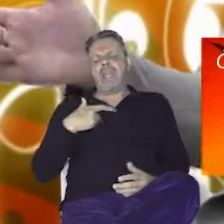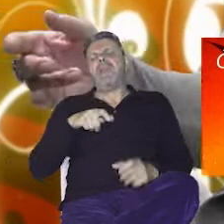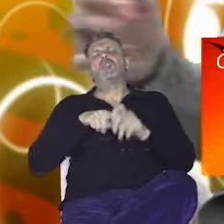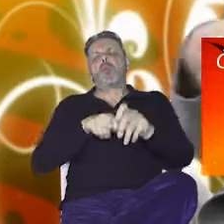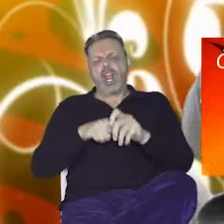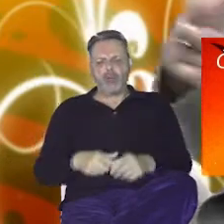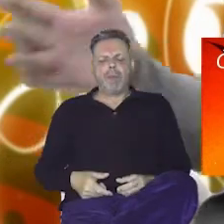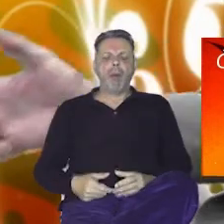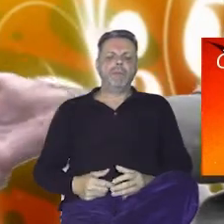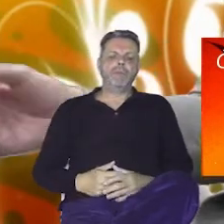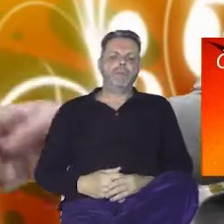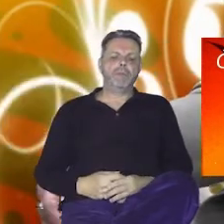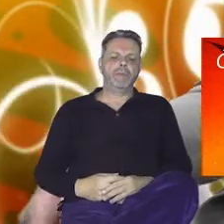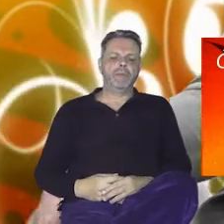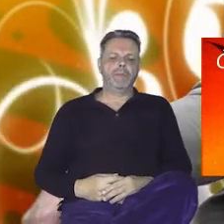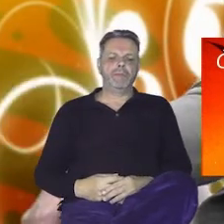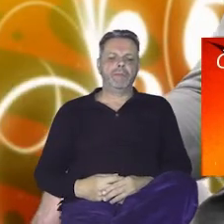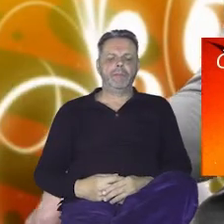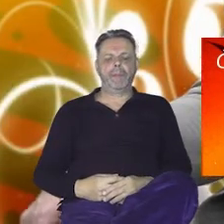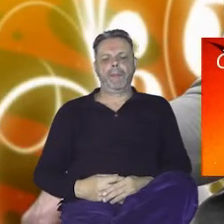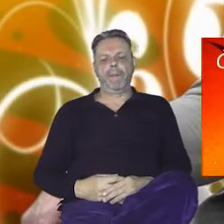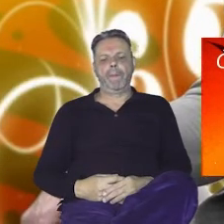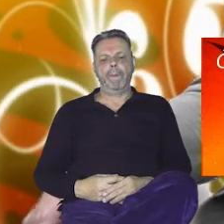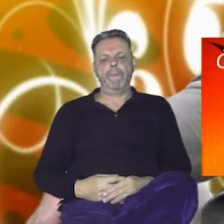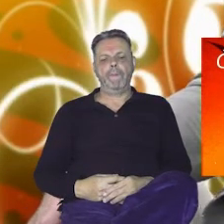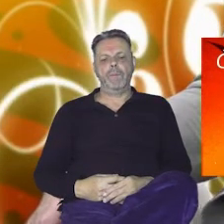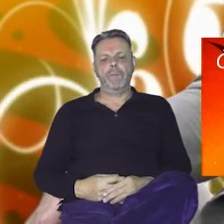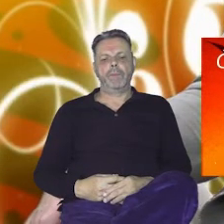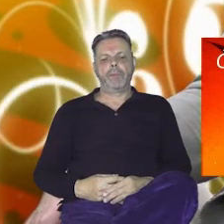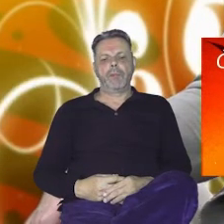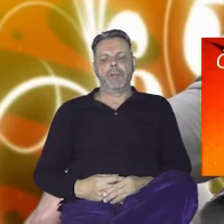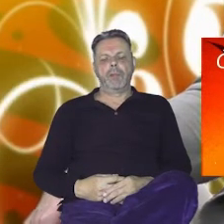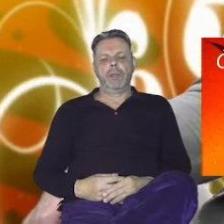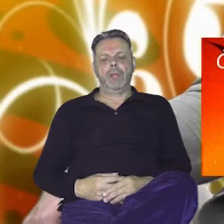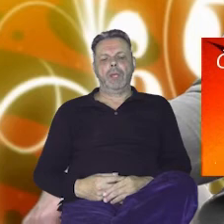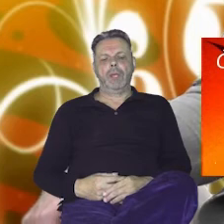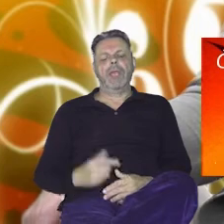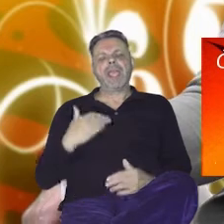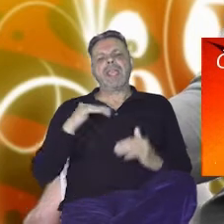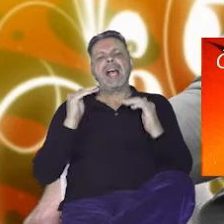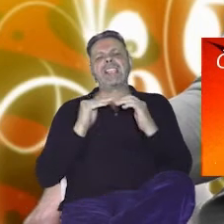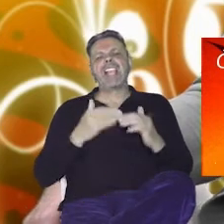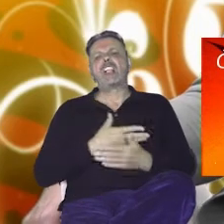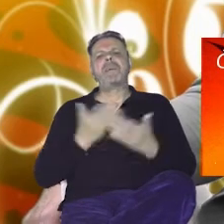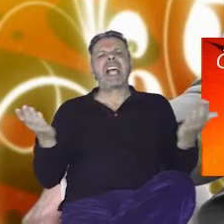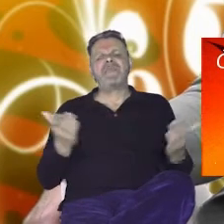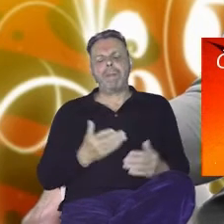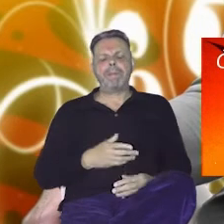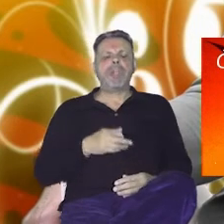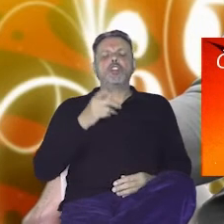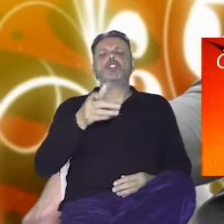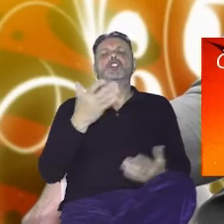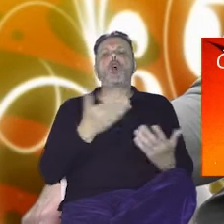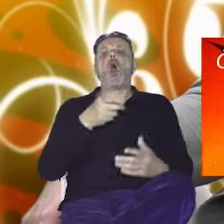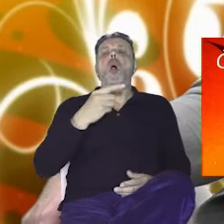kada su još bili odvojeni i za zdravstvo i za socijalnu zaštitu. Slažem se sa svim što je ona rekla,